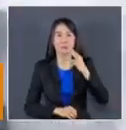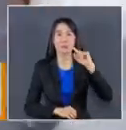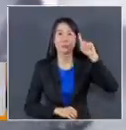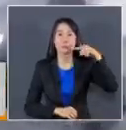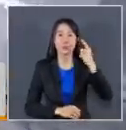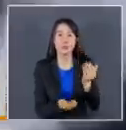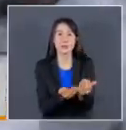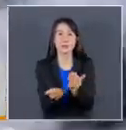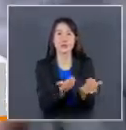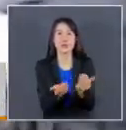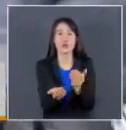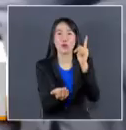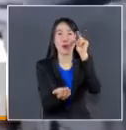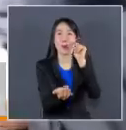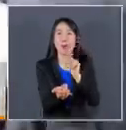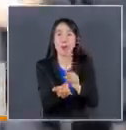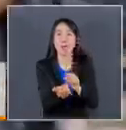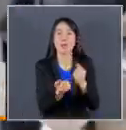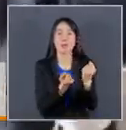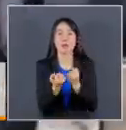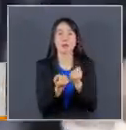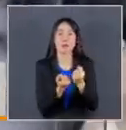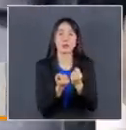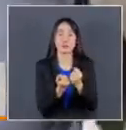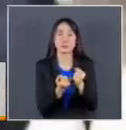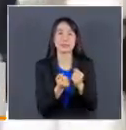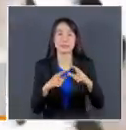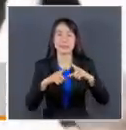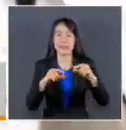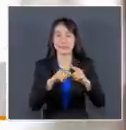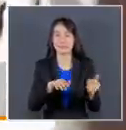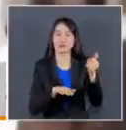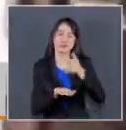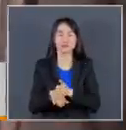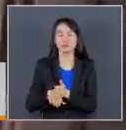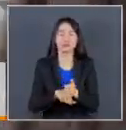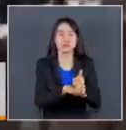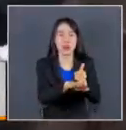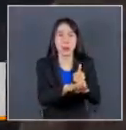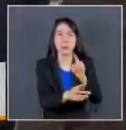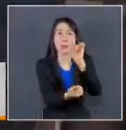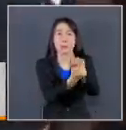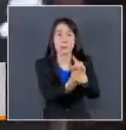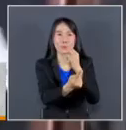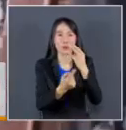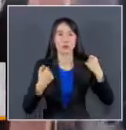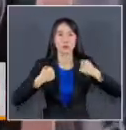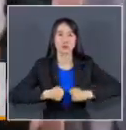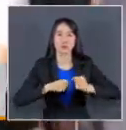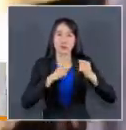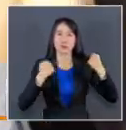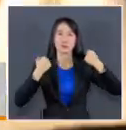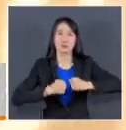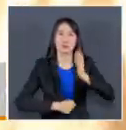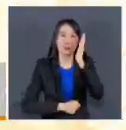งก็คือลูกสาวคุณแม่เนี่ยนั่งแท็กซี่มาเองเลยนะคะที่สน.หัวหมากค่ะสภาพเนี่ยมาด้วยชุดนอนเนี่ยเห็นไหมคุณผู้